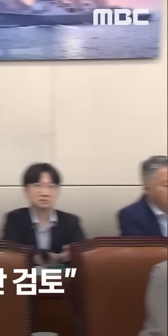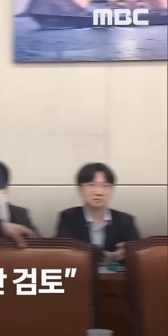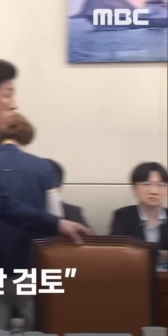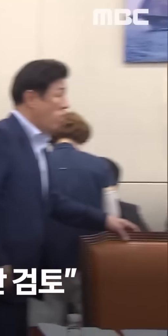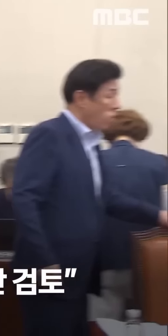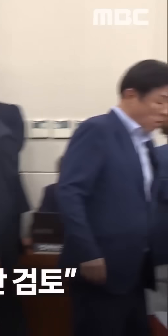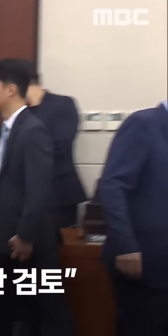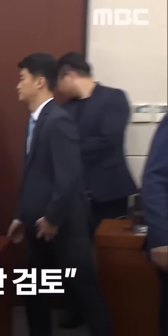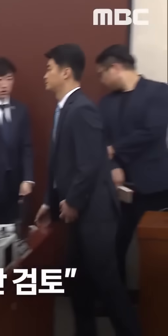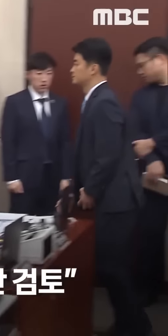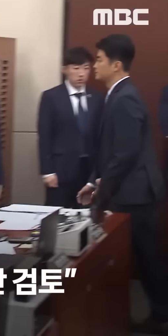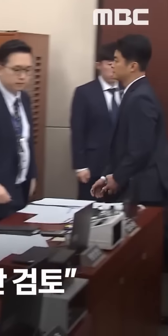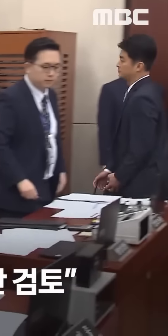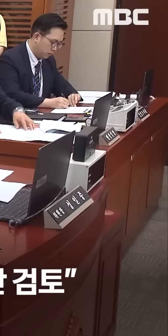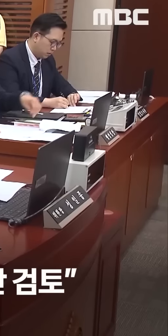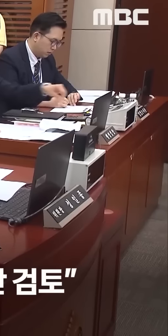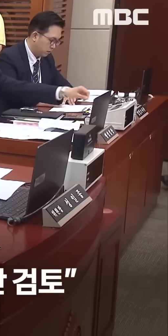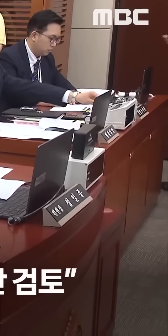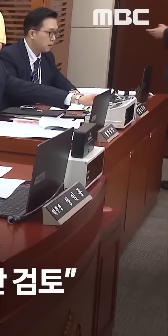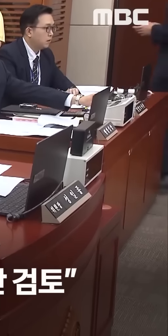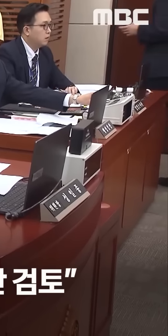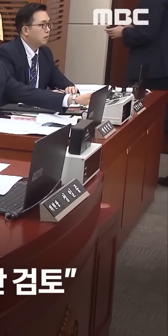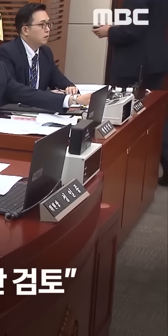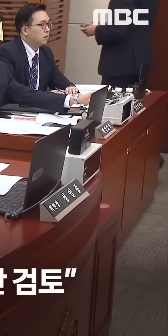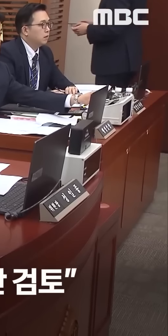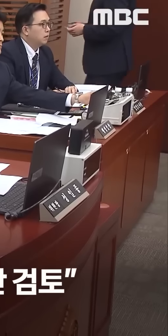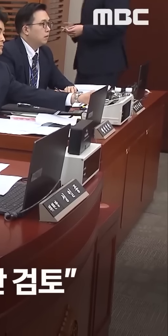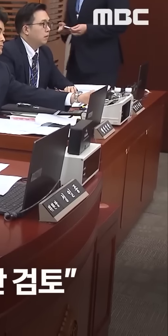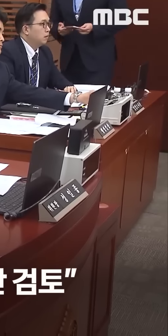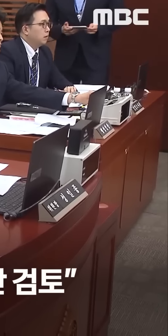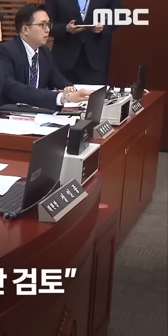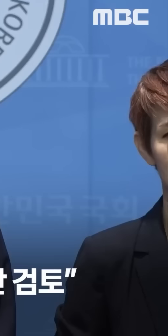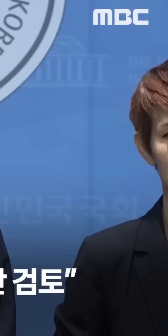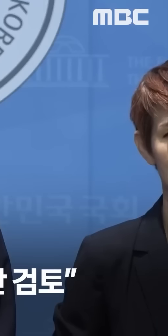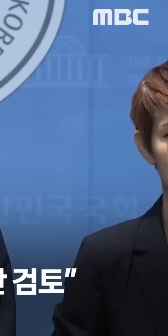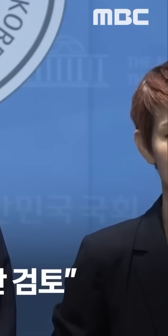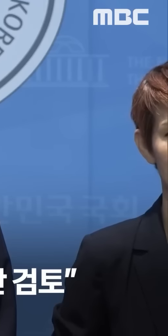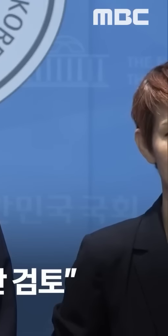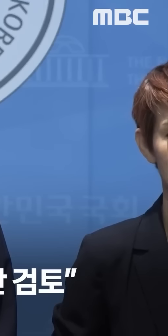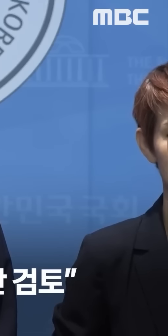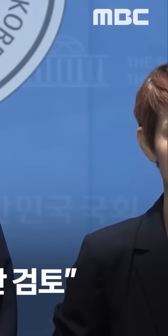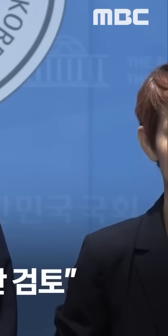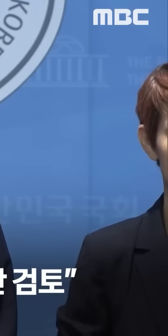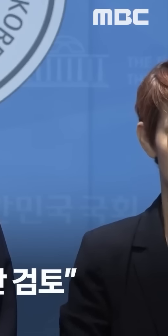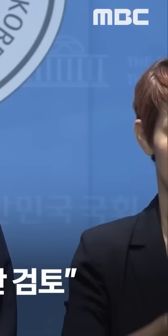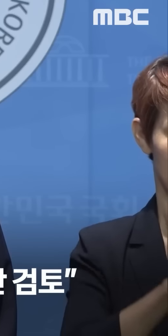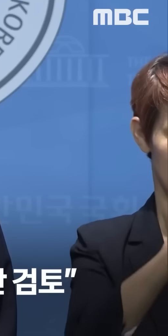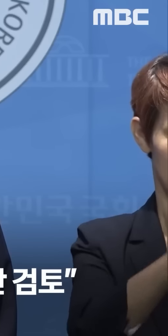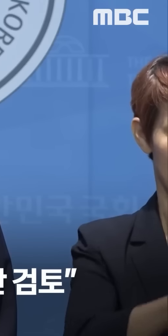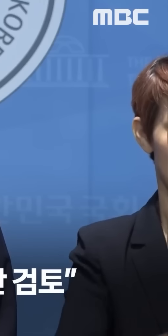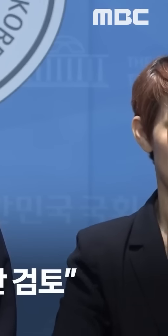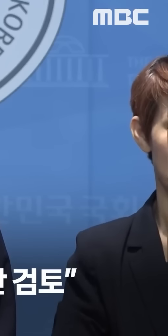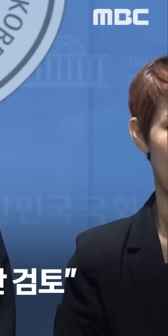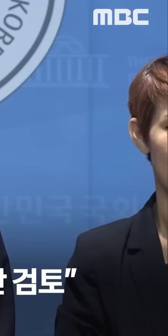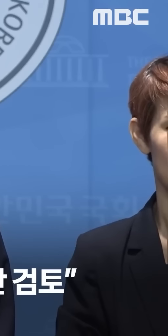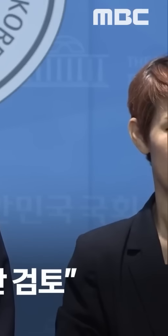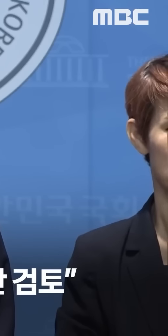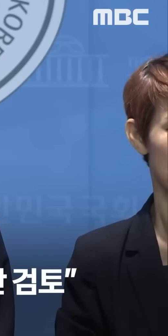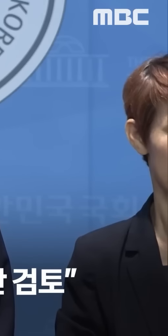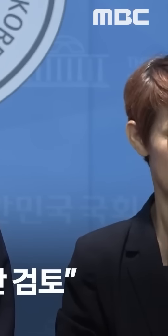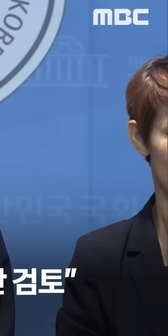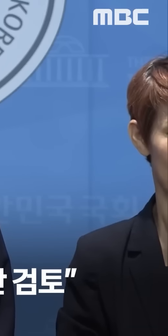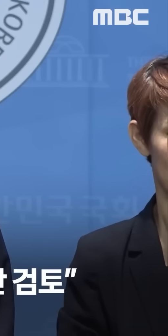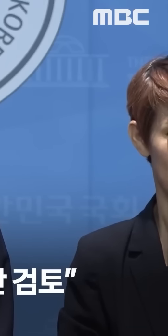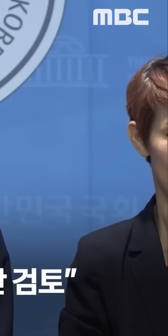국민의힘 소속 성일종 국회 국방위원장이 인구 절벽 등 병역 자원 감소에 대비 건강한 50, 60대가 민간인 신분으로 군